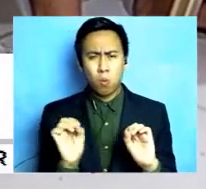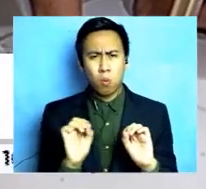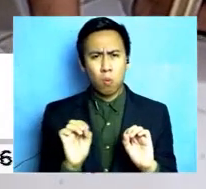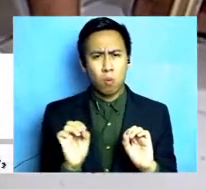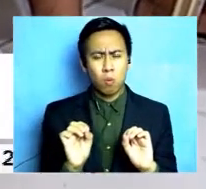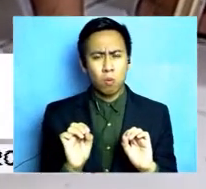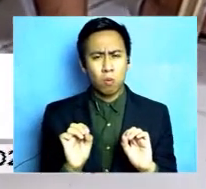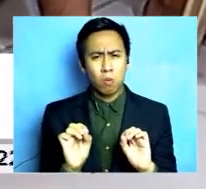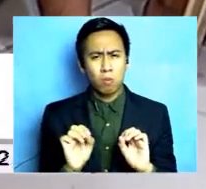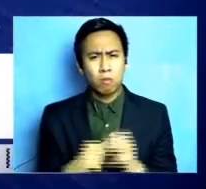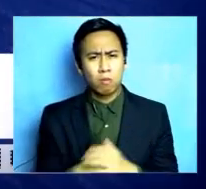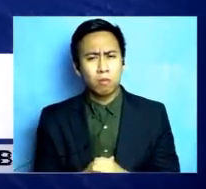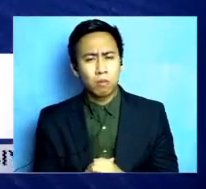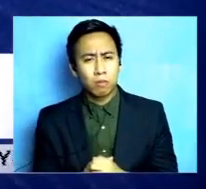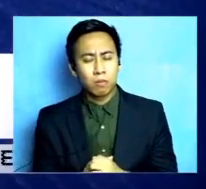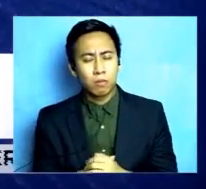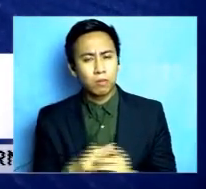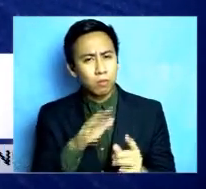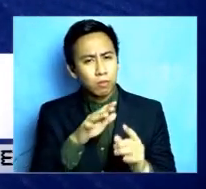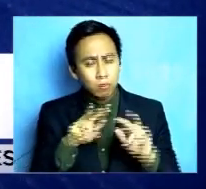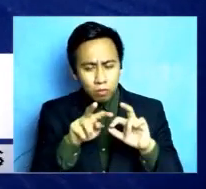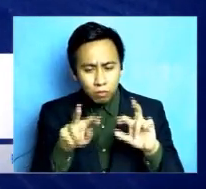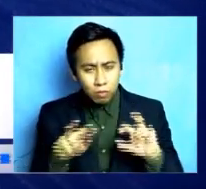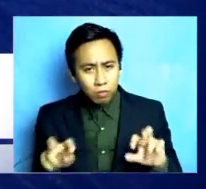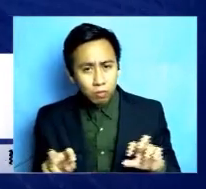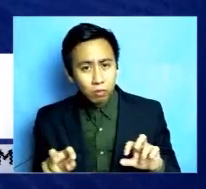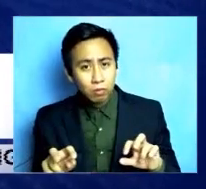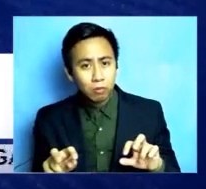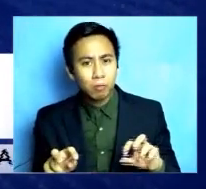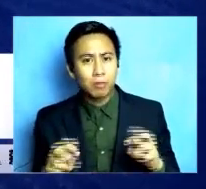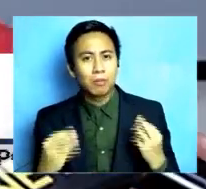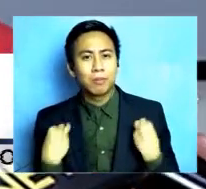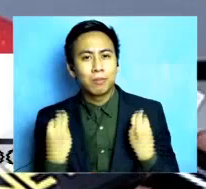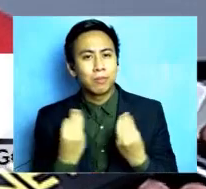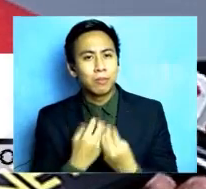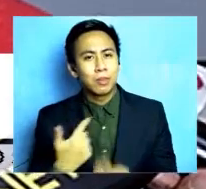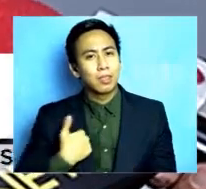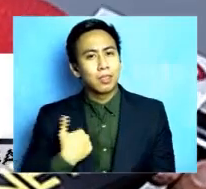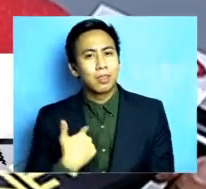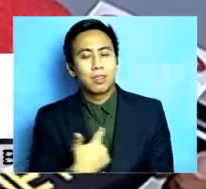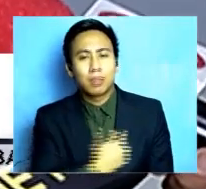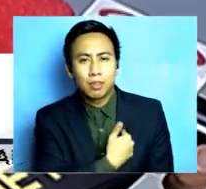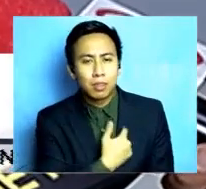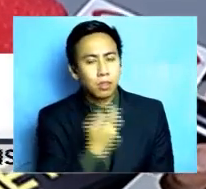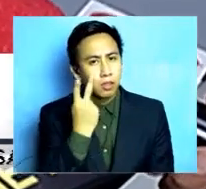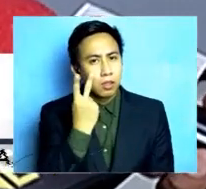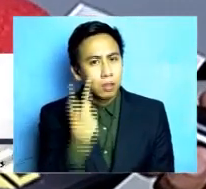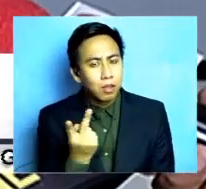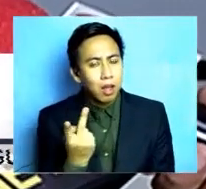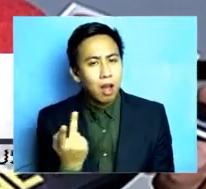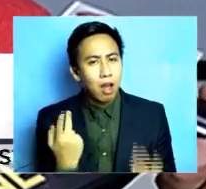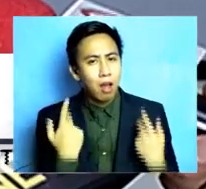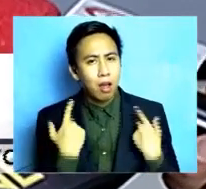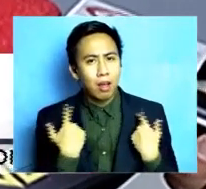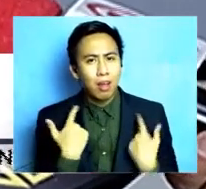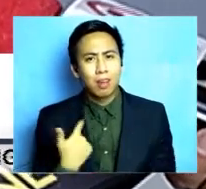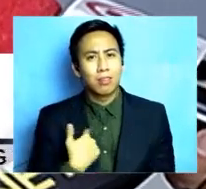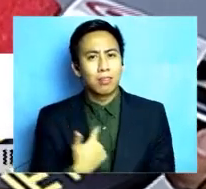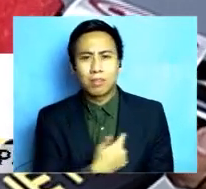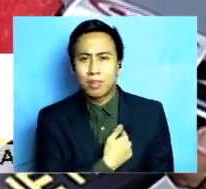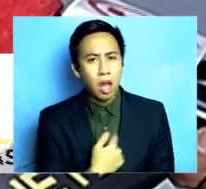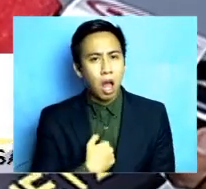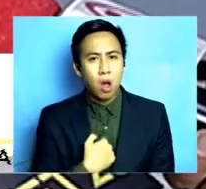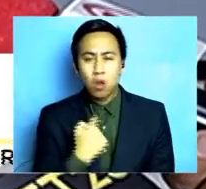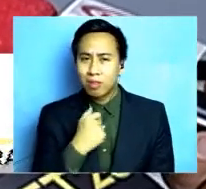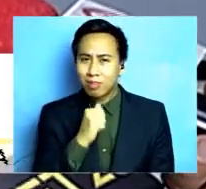sa initial na investigasyon na miyembro ng isang gang ang mga suspect. Initial findings, meron. Merong gang yan, hindi ko na i-mention at baka